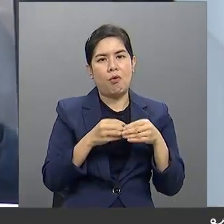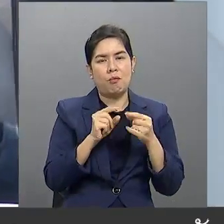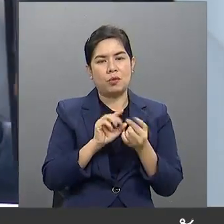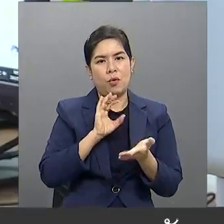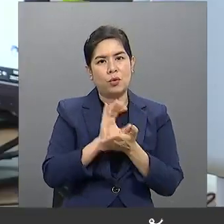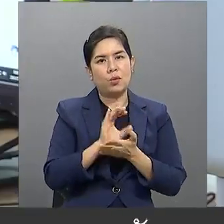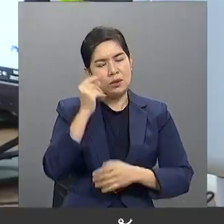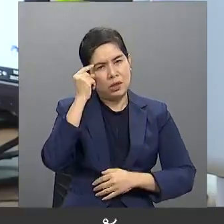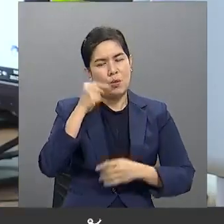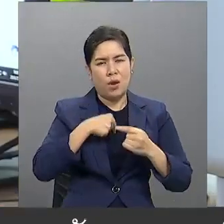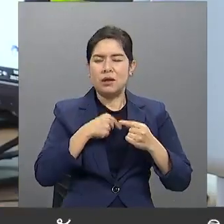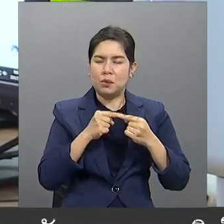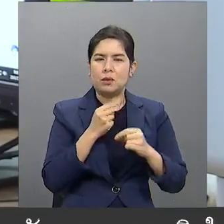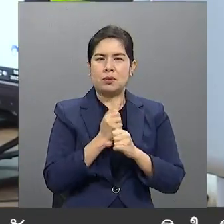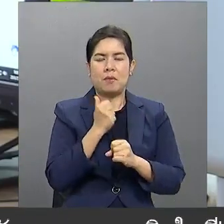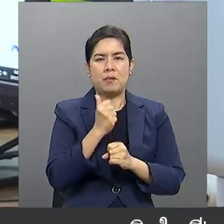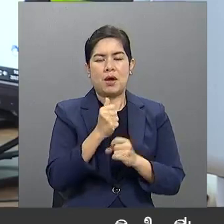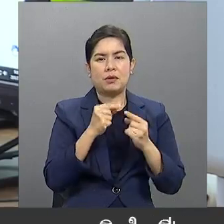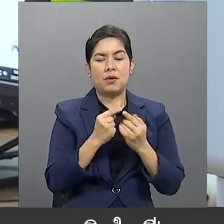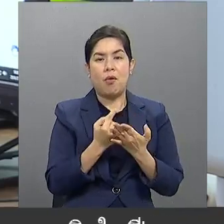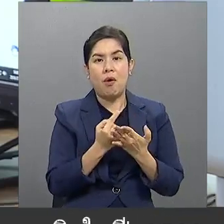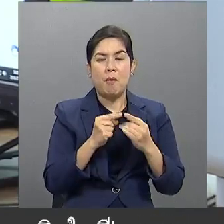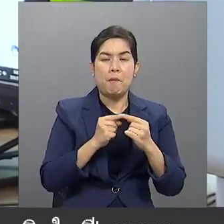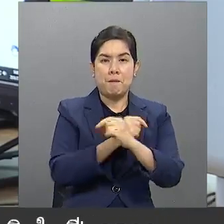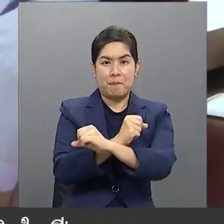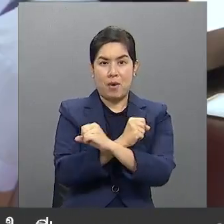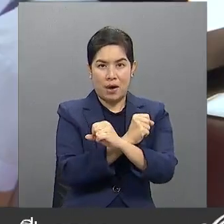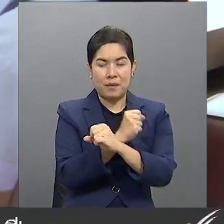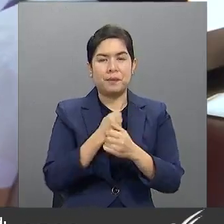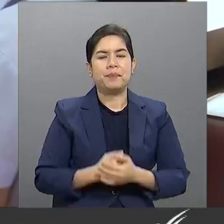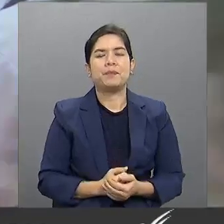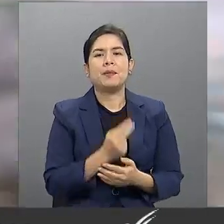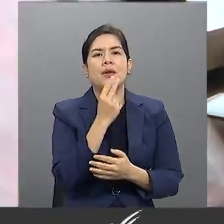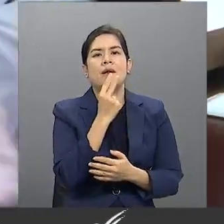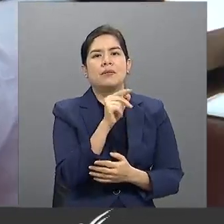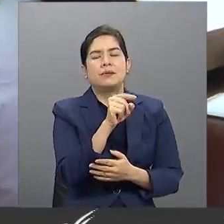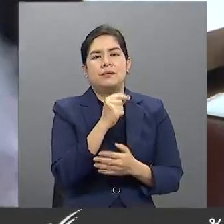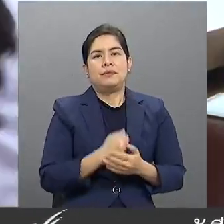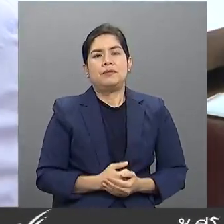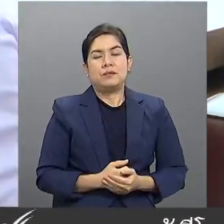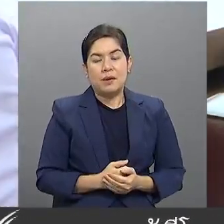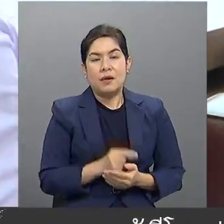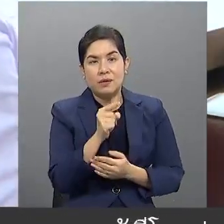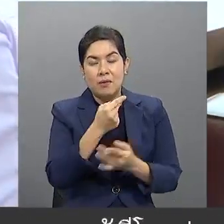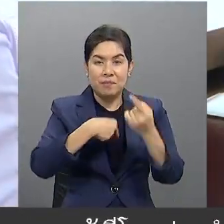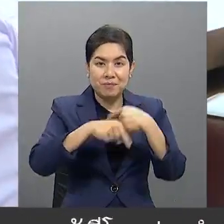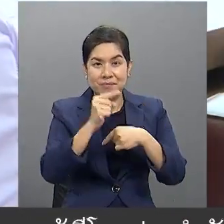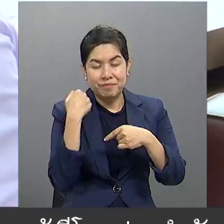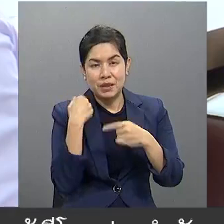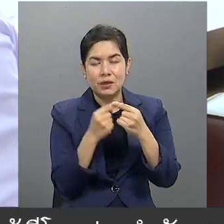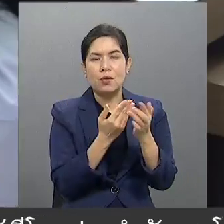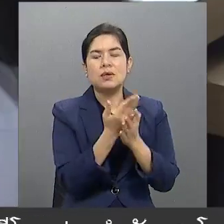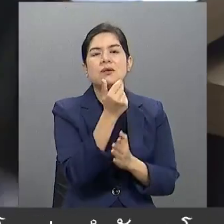ได้อย่างปลอดภัยแล้วก็ทำให้รายย่อยจริงๆที่เราได้เห็นไปจากตัวอย่างเมื่อสักครู่นะว่าเขาเข้าถึงได้มากที่สุดแล้วประชาชนก็มี